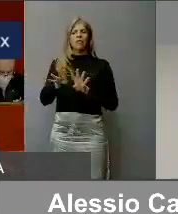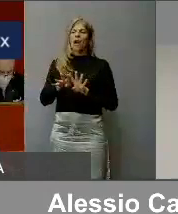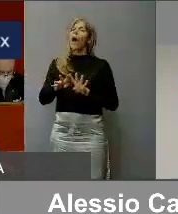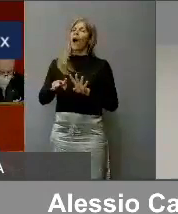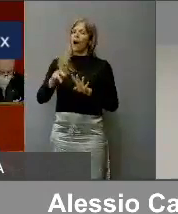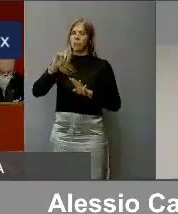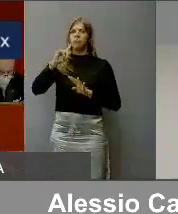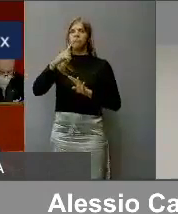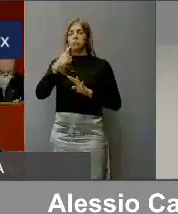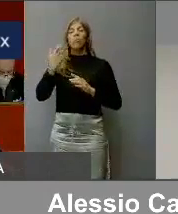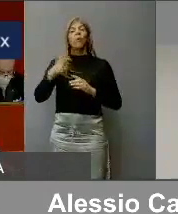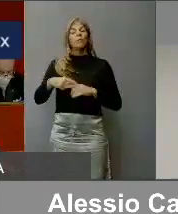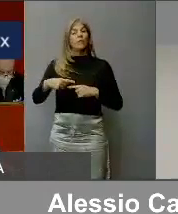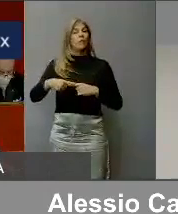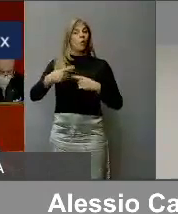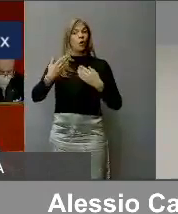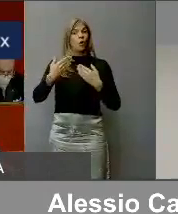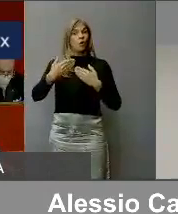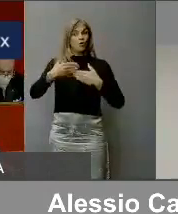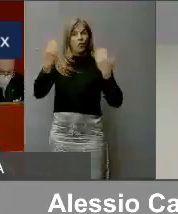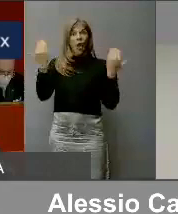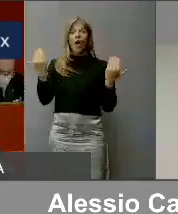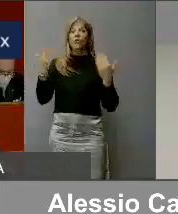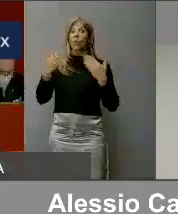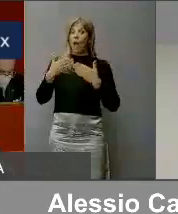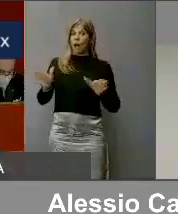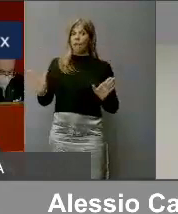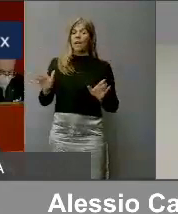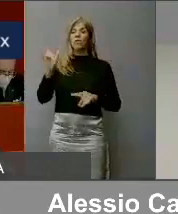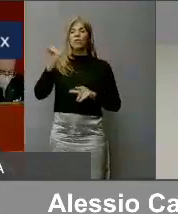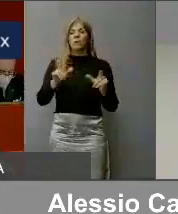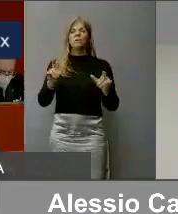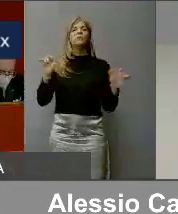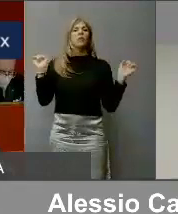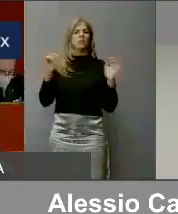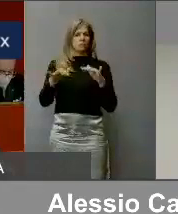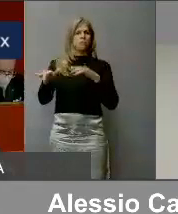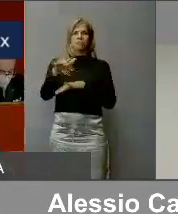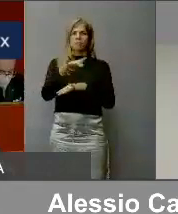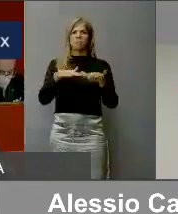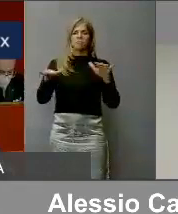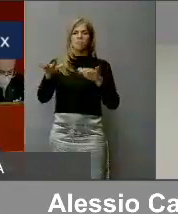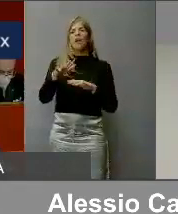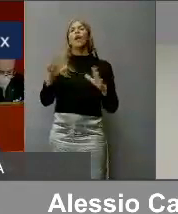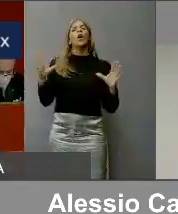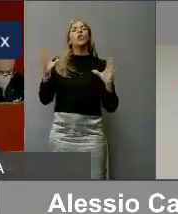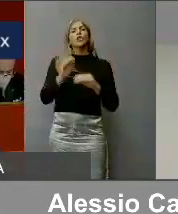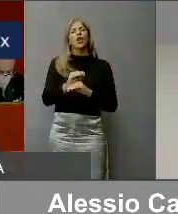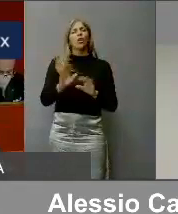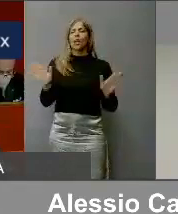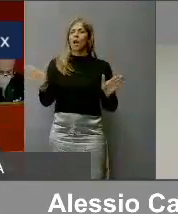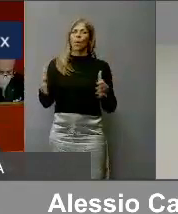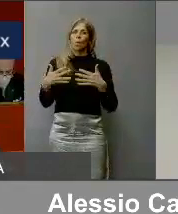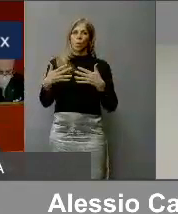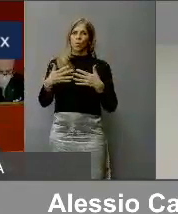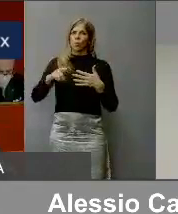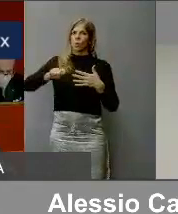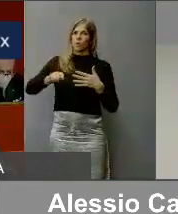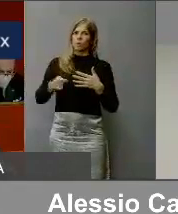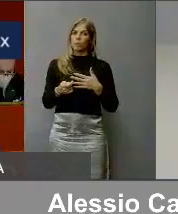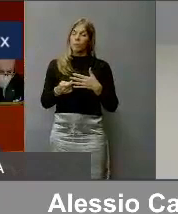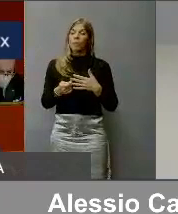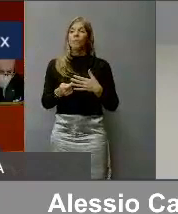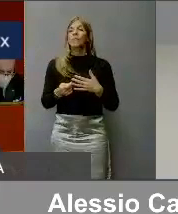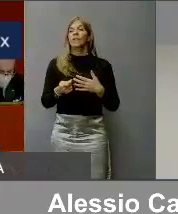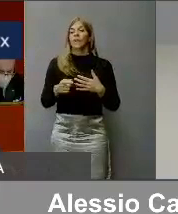viene lasciata aperta le persone possono entrare tranquillamente e viene chiuso durante le ore notturne qualche mese fa è stato